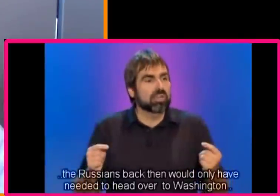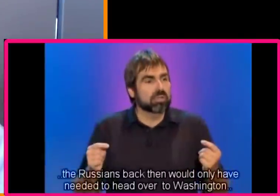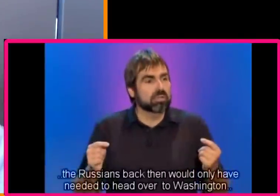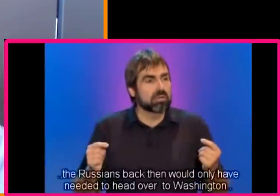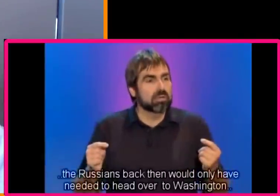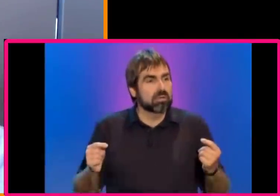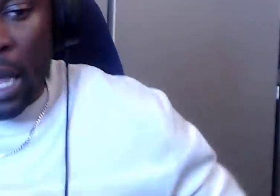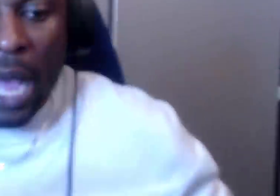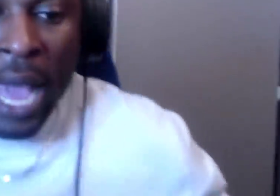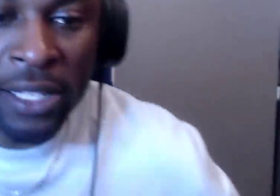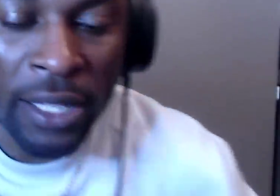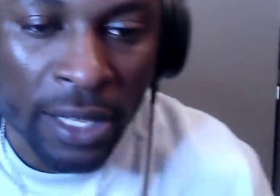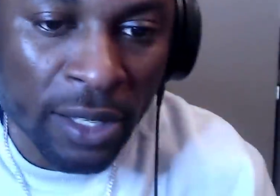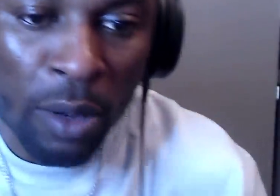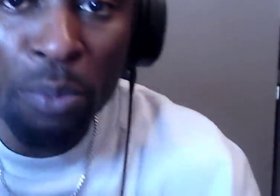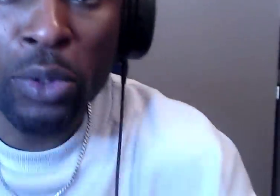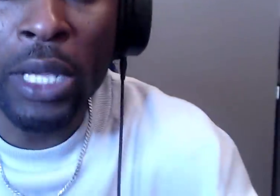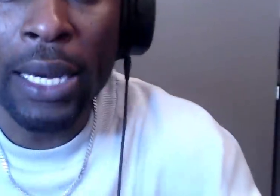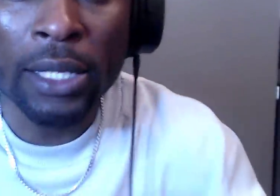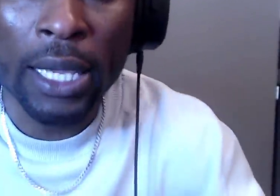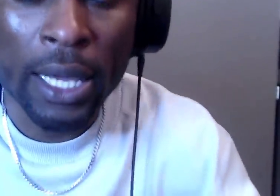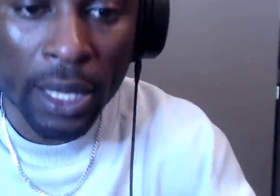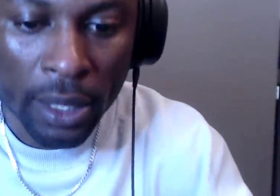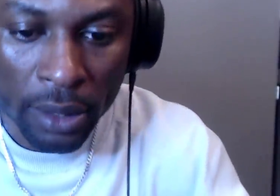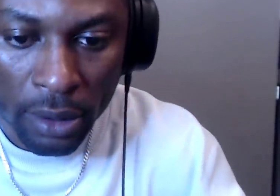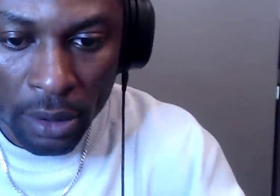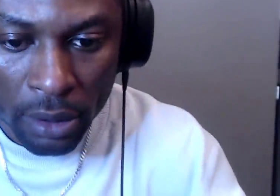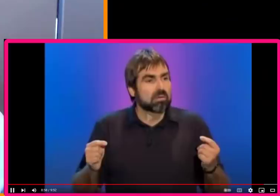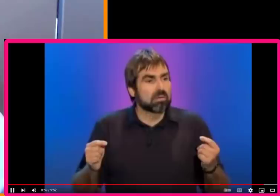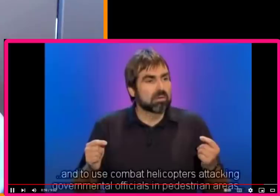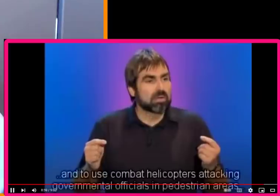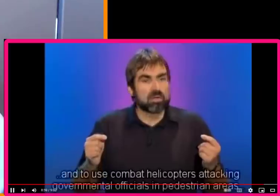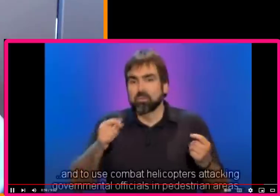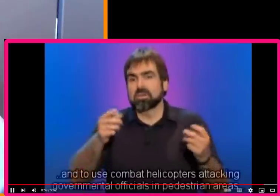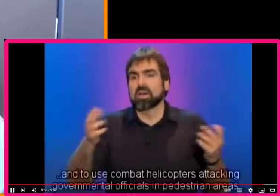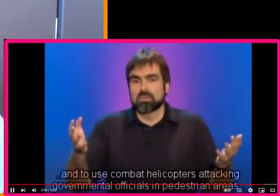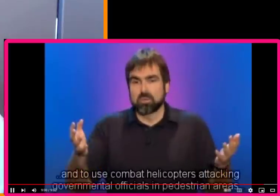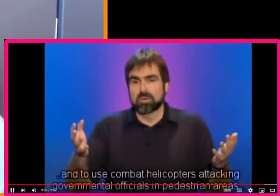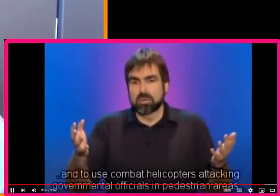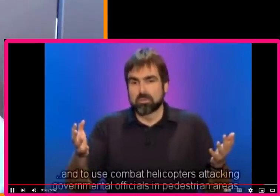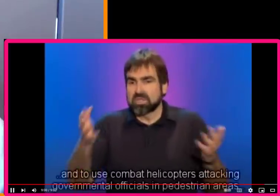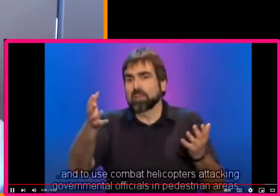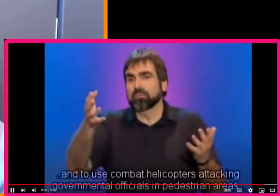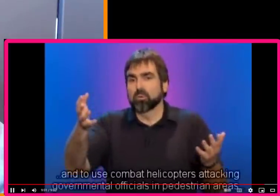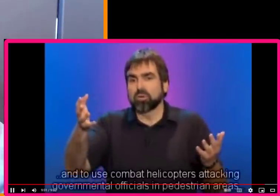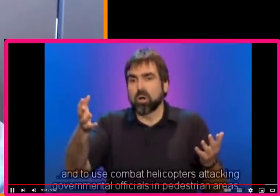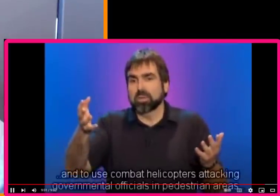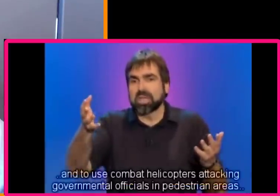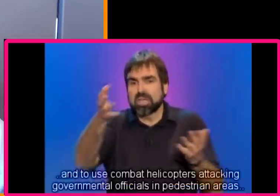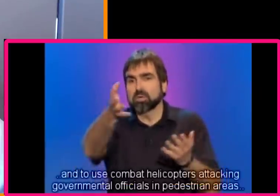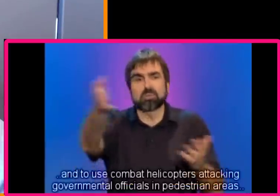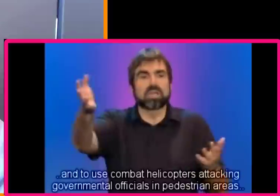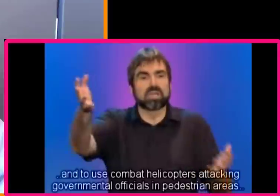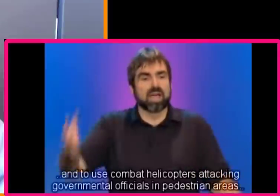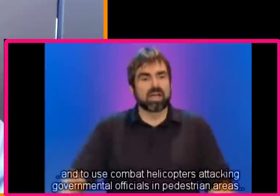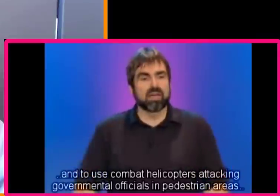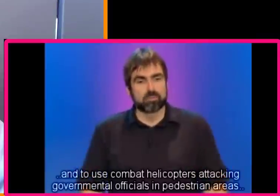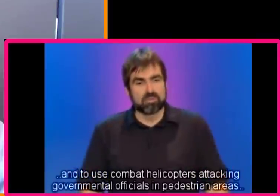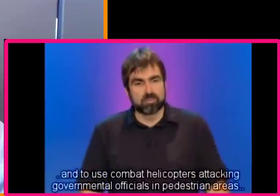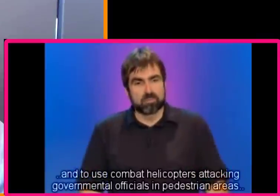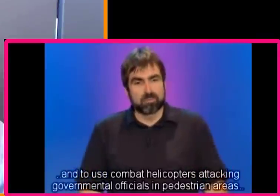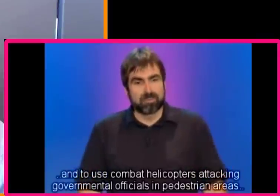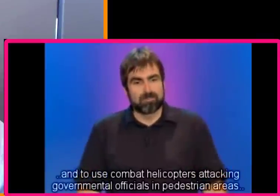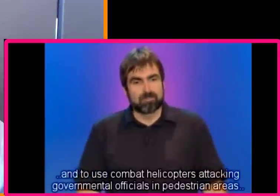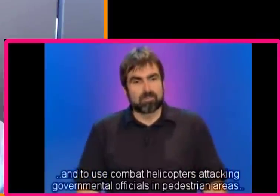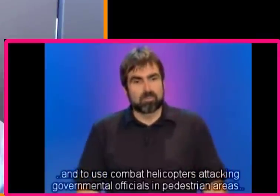washington als es um totale tih he in der fußgängerzone mit kampfhubschraubern regierungsmitglieder angreifen